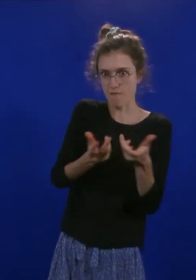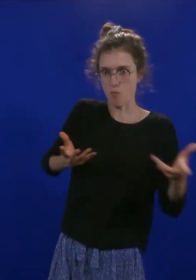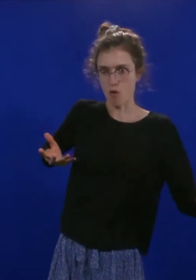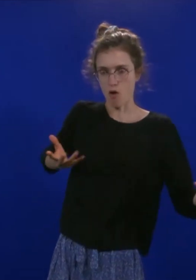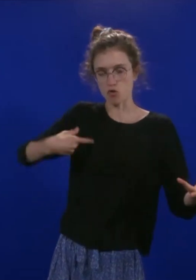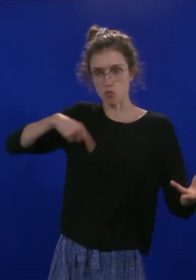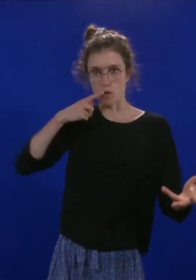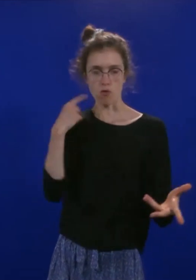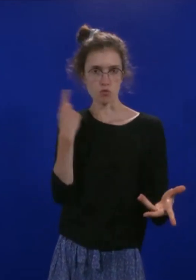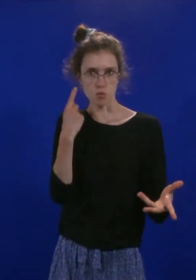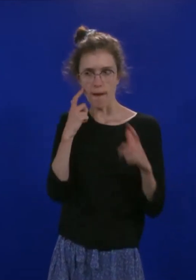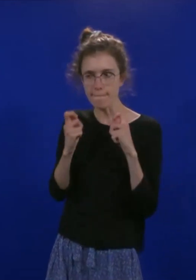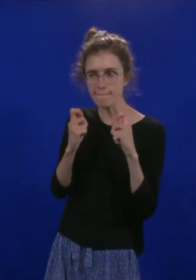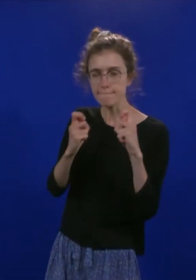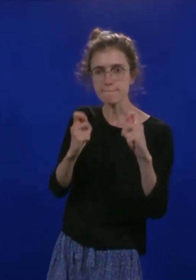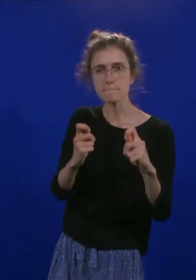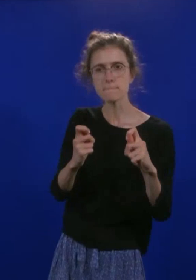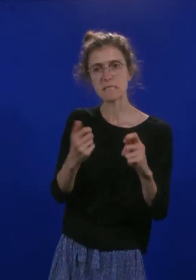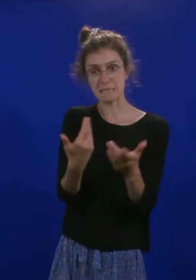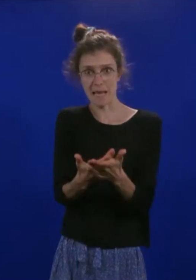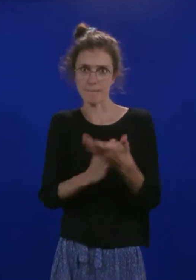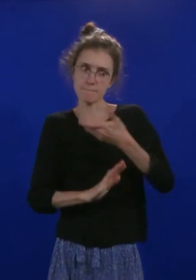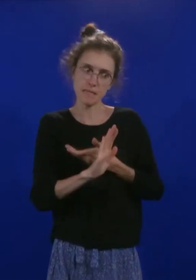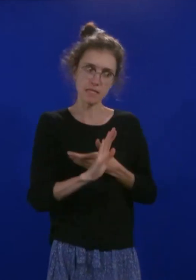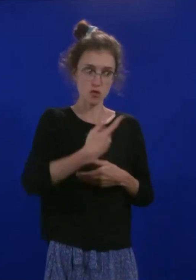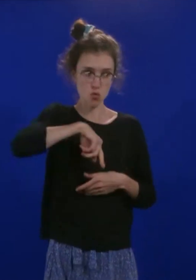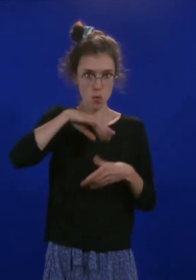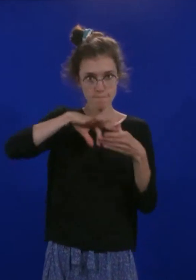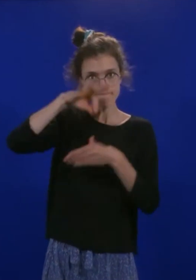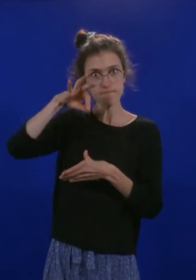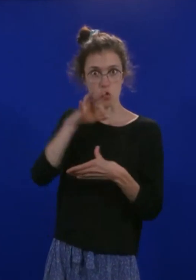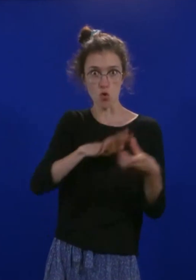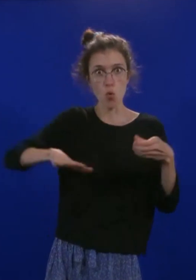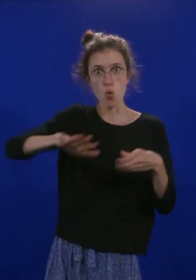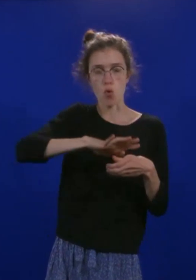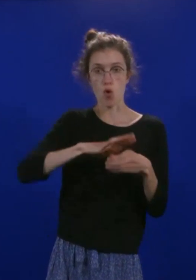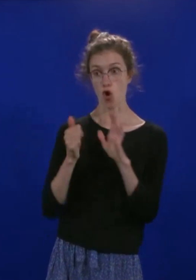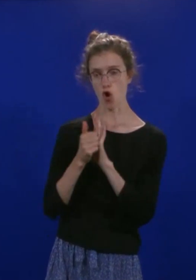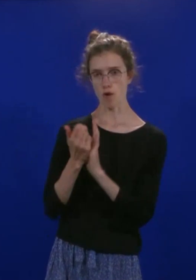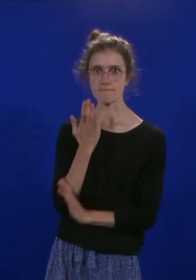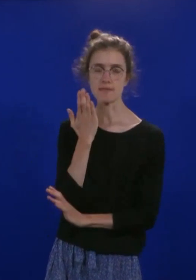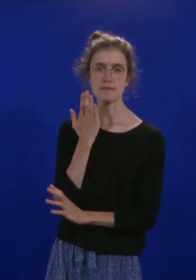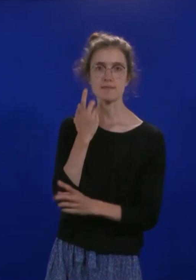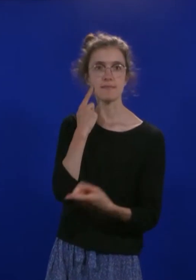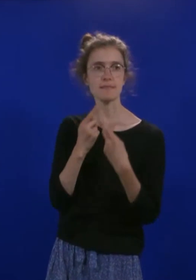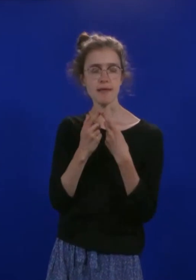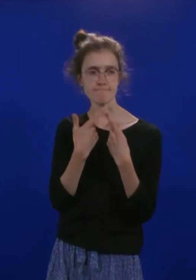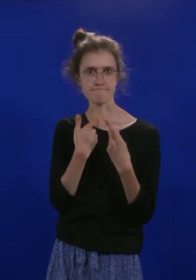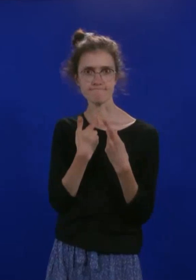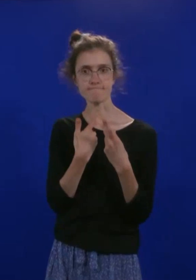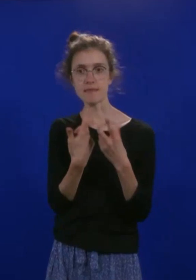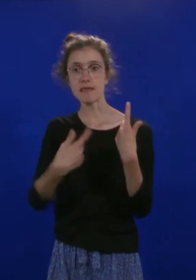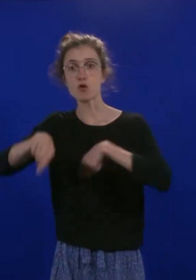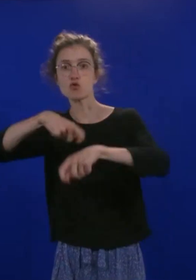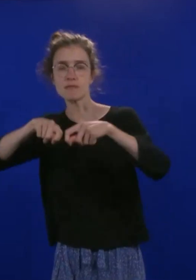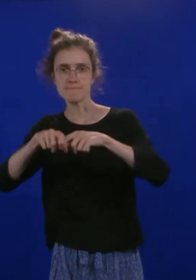élus locaux et des outils dont nous disposons. Vous avez évoqué l'agence de développement, de travailler à cette implantation économique